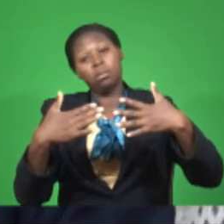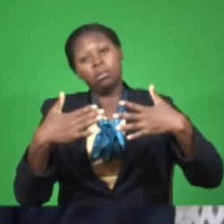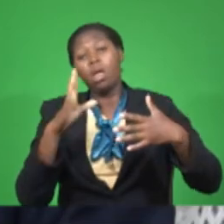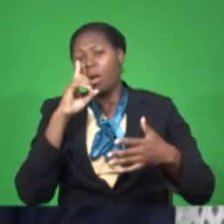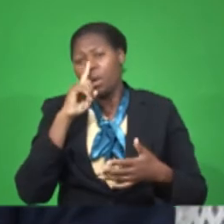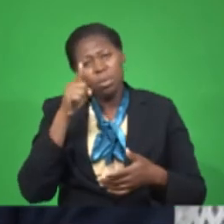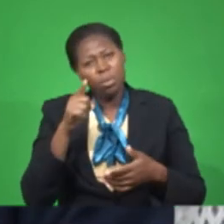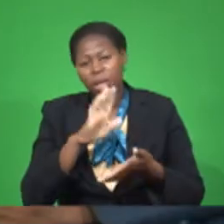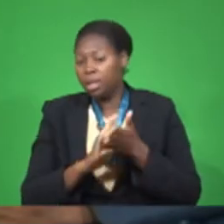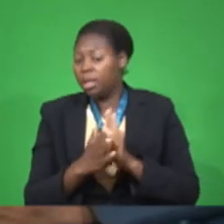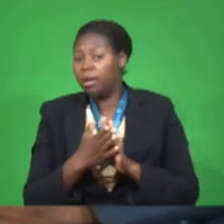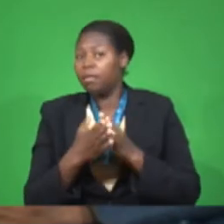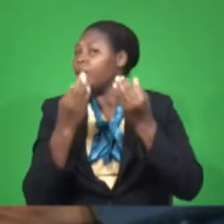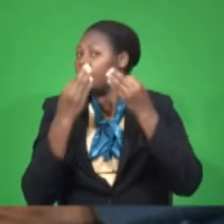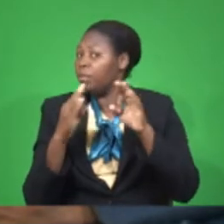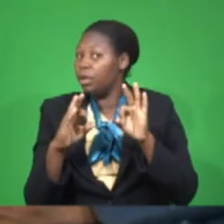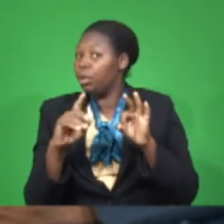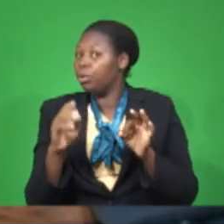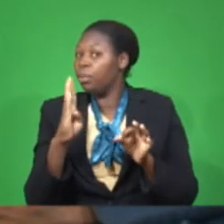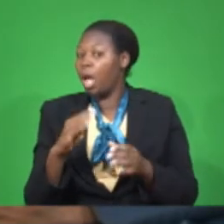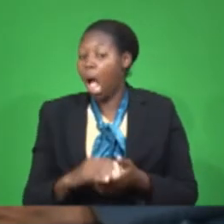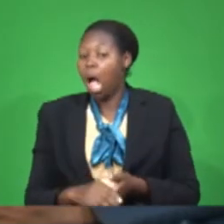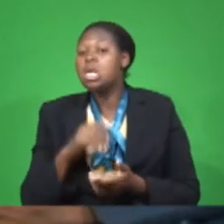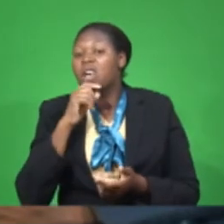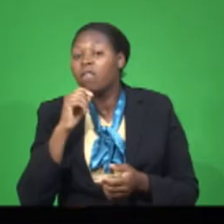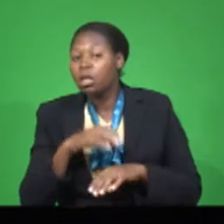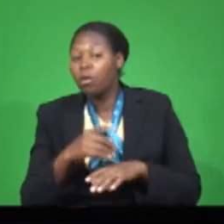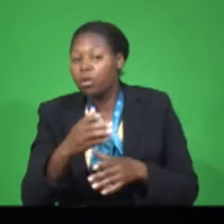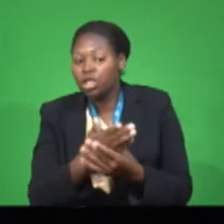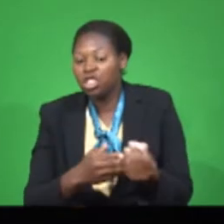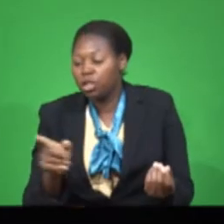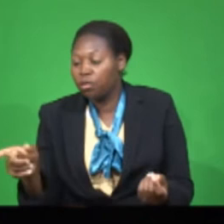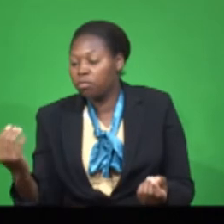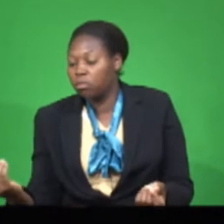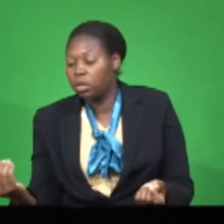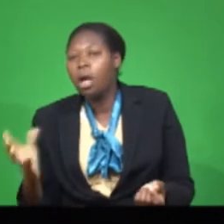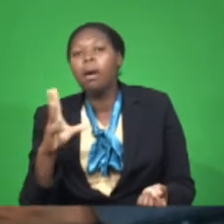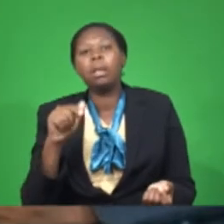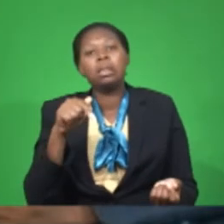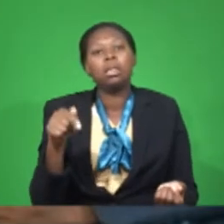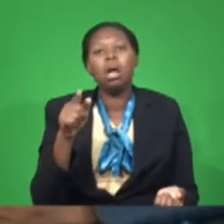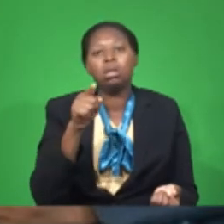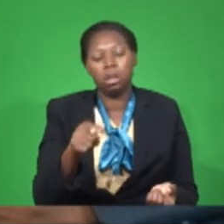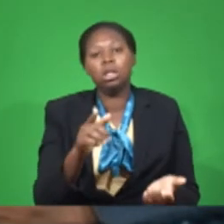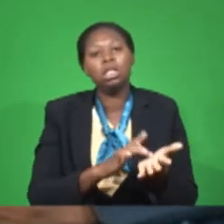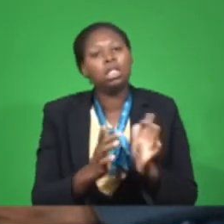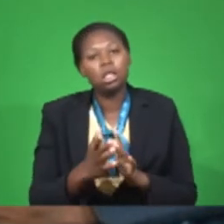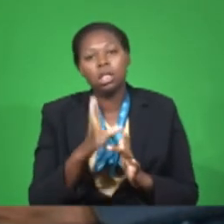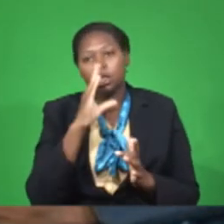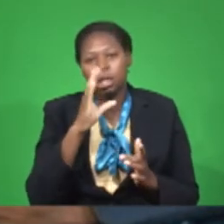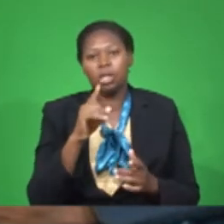vembavha iyai. But Jesu anotonzi mwanakomana wa David, mwanakomana wa David otocheuka kuda